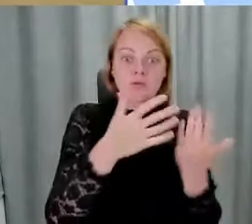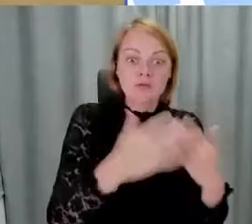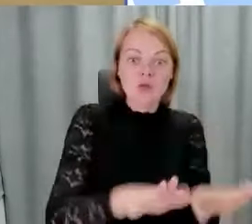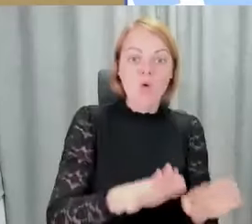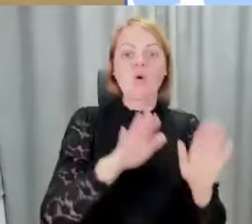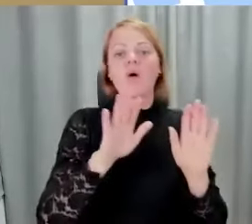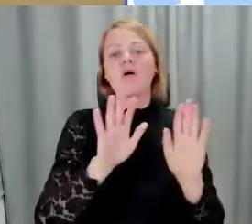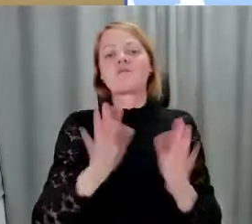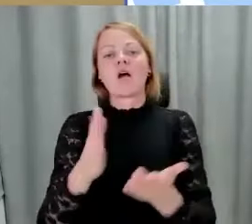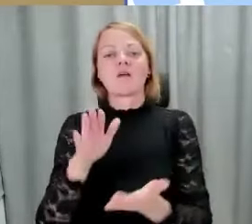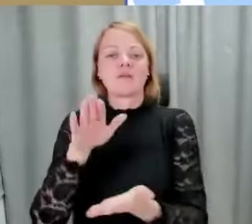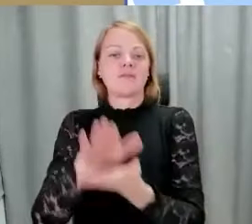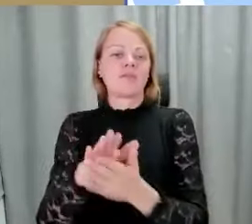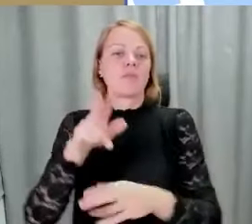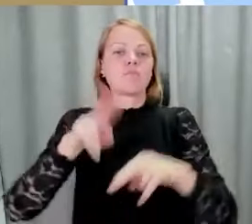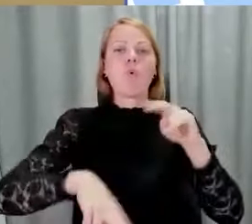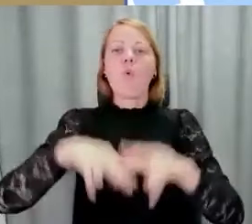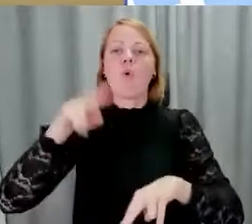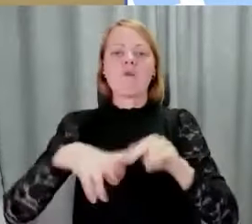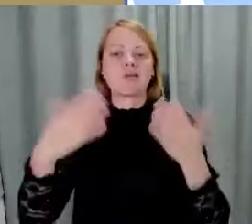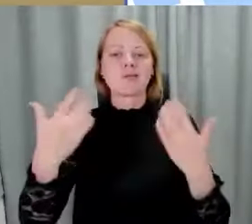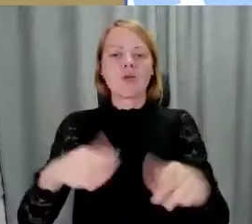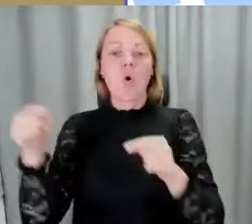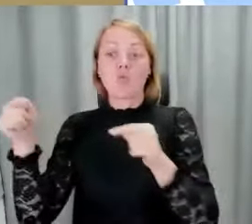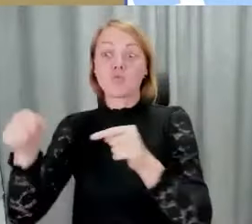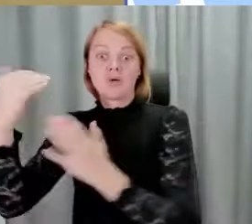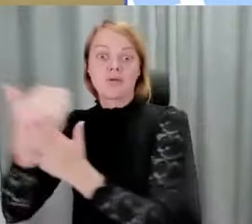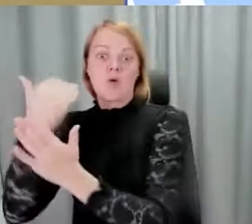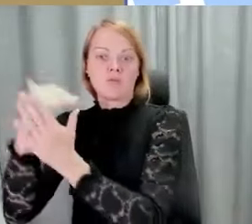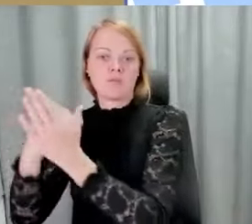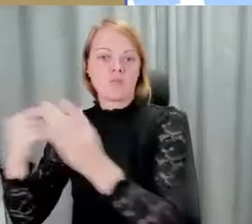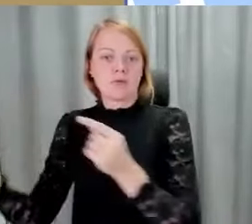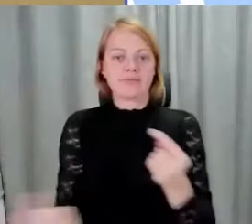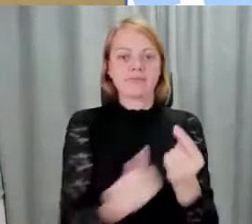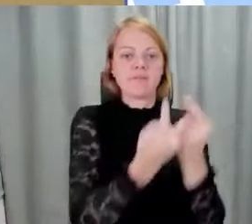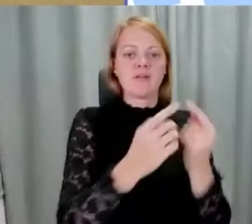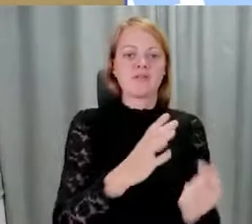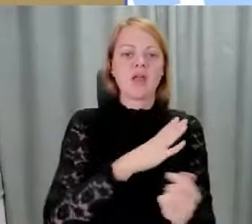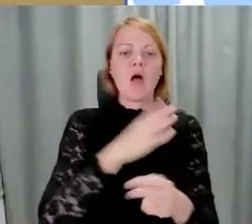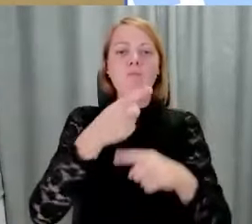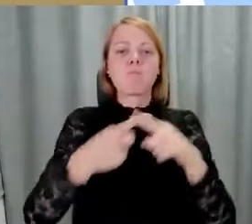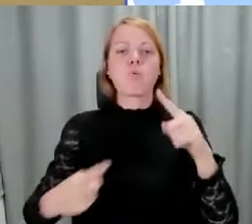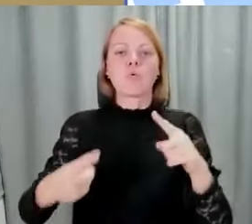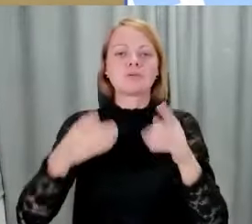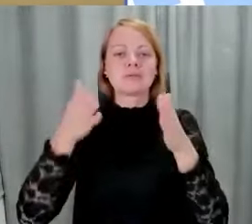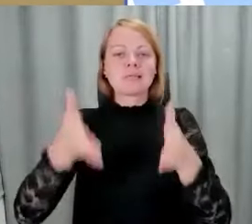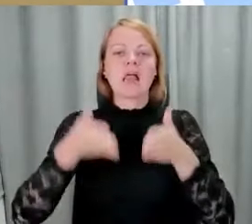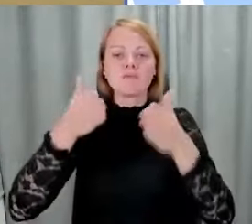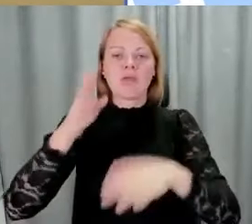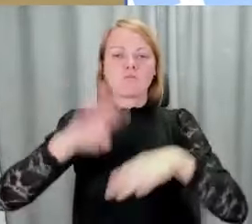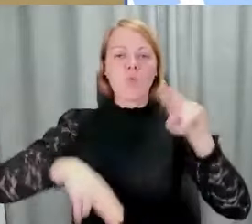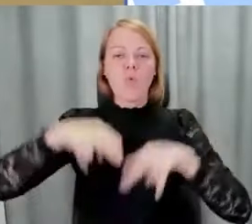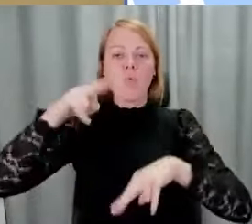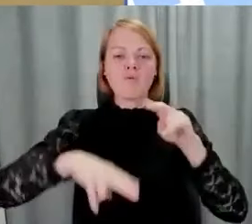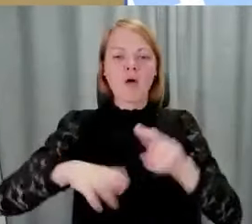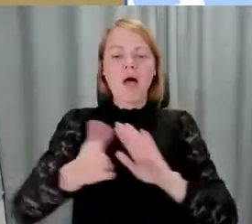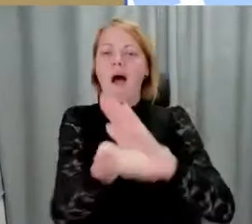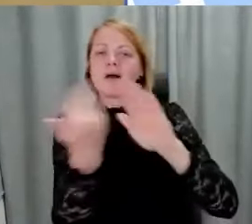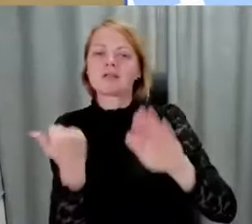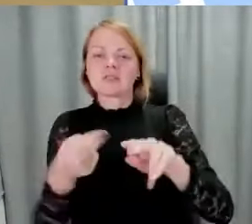kurš pašlaik tiek būvēts un tā tālāk nevar jau, piemēram, pa pusai uzbūvēt slimnīcu, atsaukt un pateikt, nē, mūsu